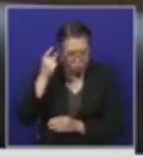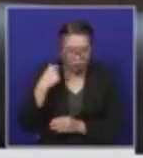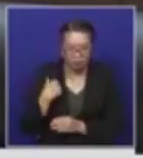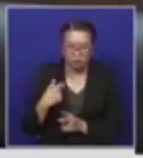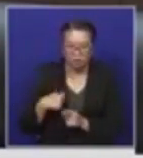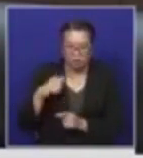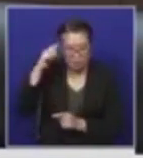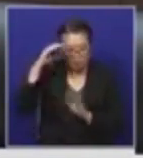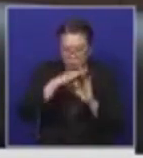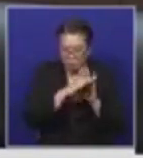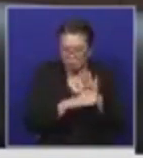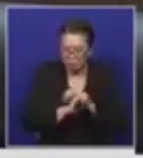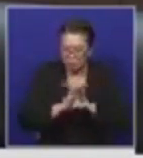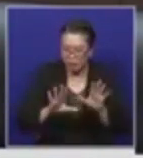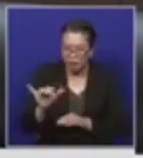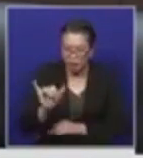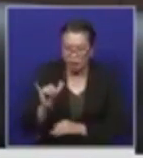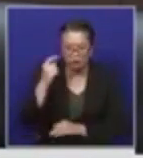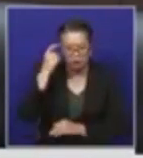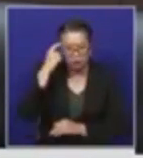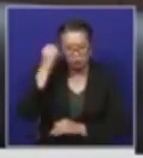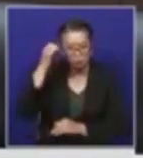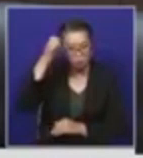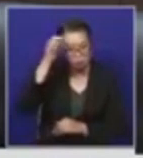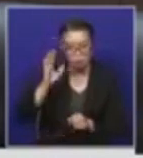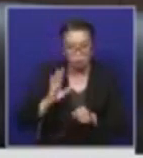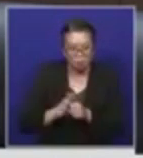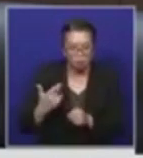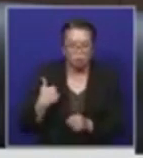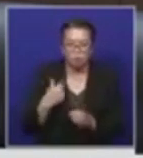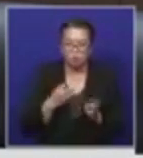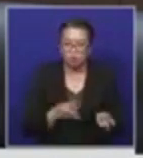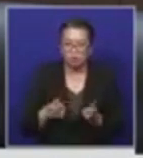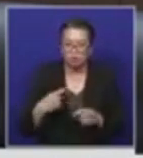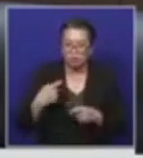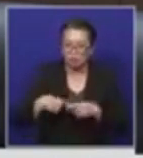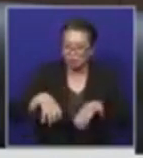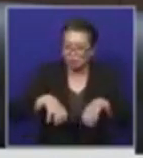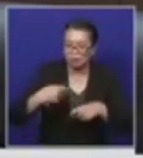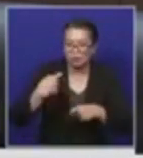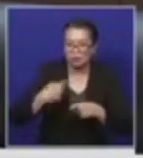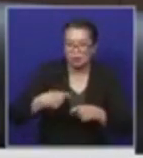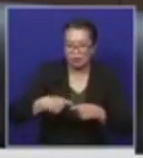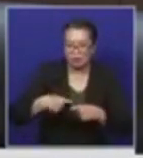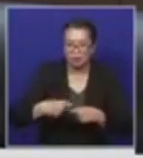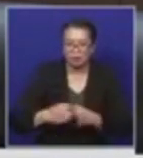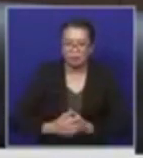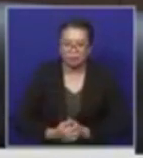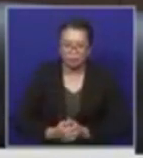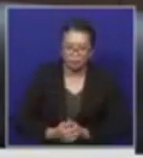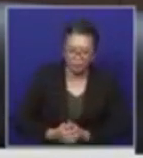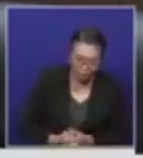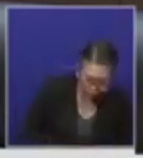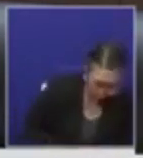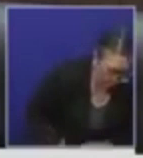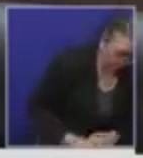ไม่มีความกระจ่างที่แท้จริงเนี่ยผมคิดว่ามันคือกระบวนการนะครับกระบวนการและขั้นตอนที่จะเข้าไปยึด